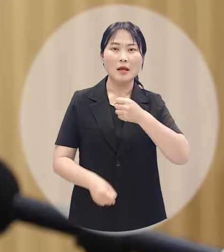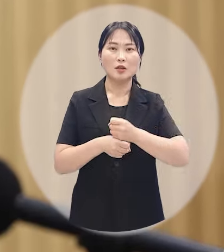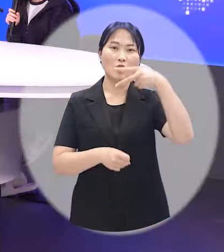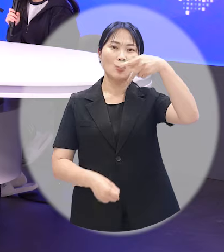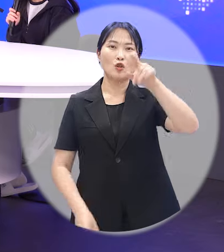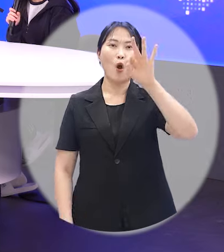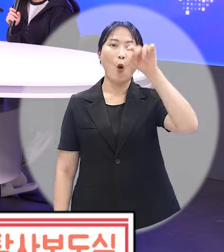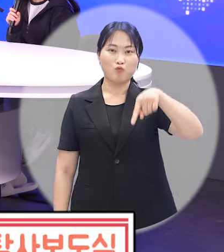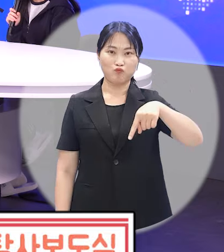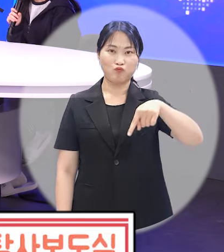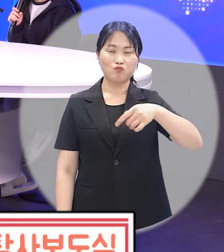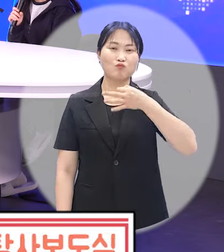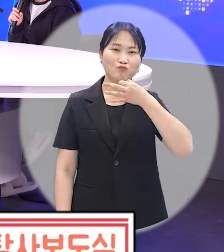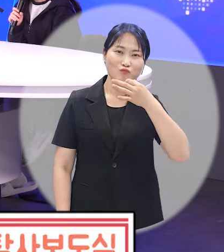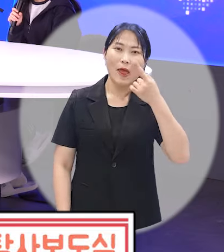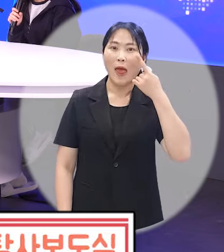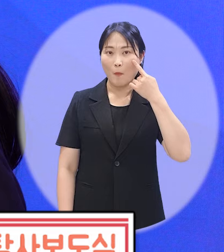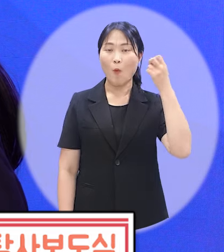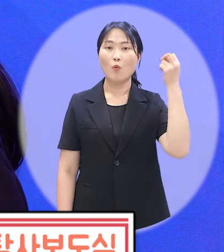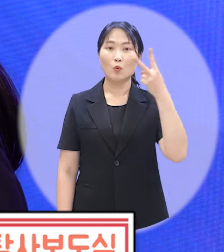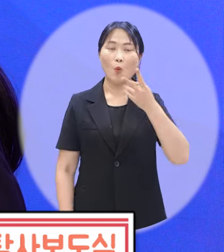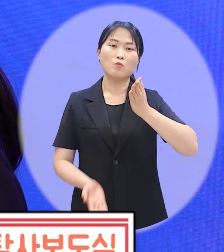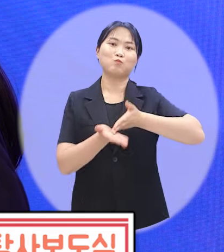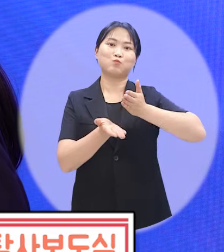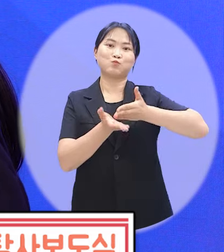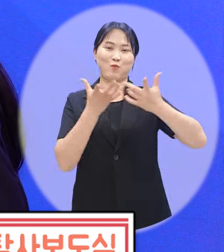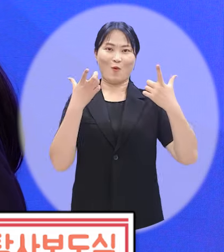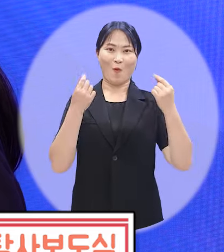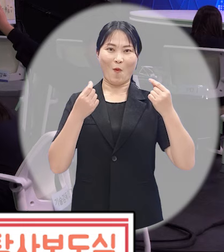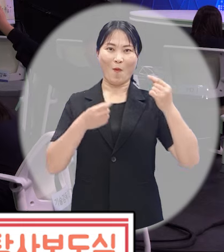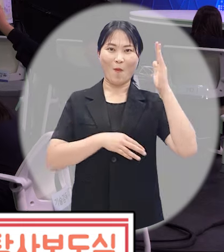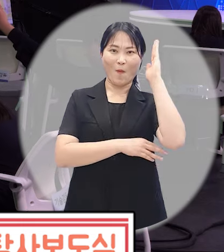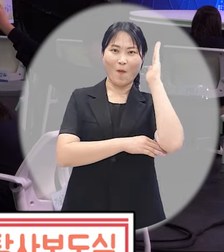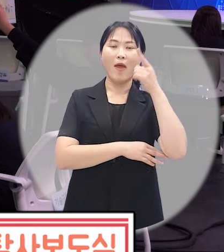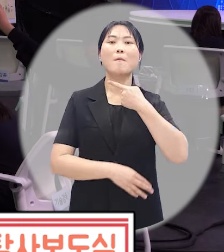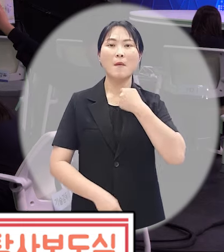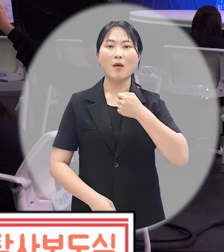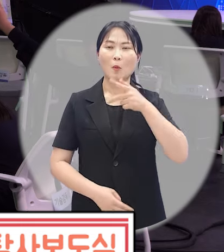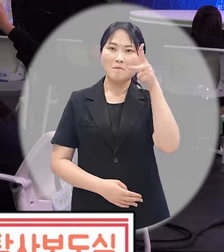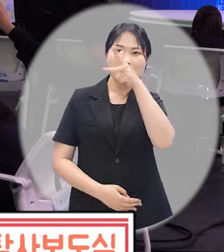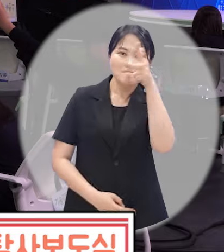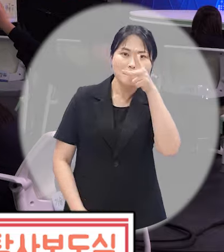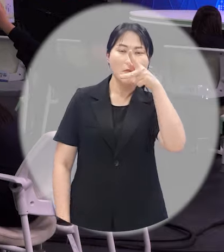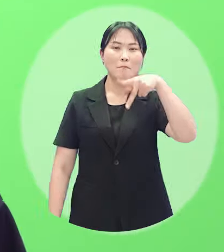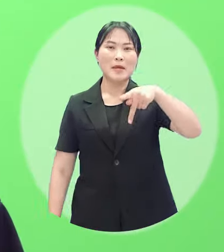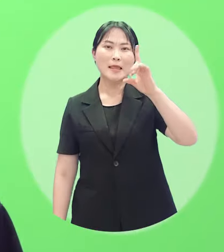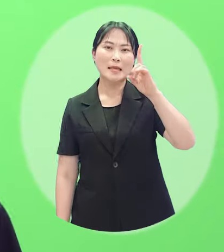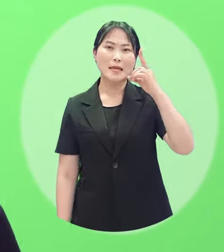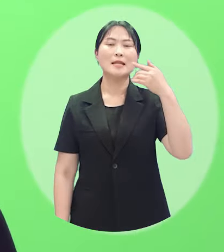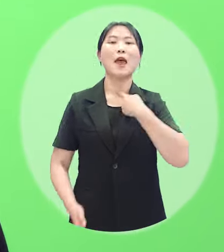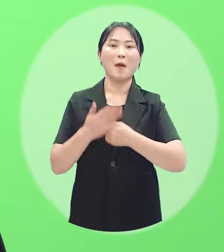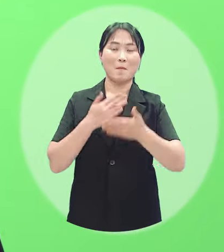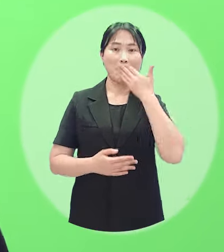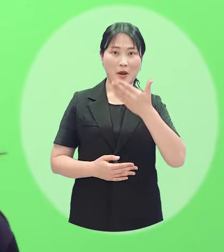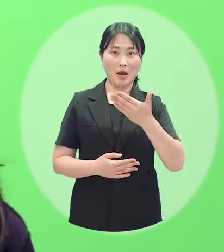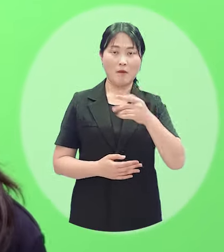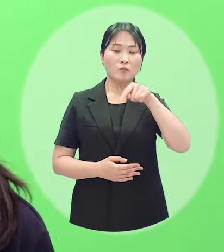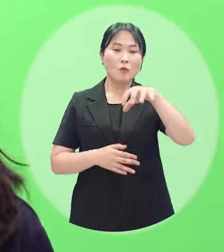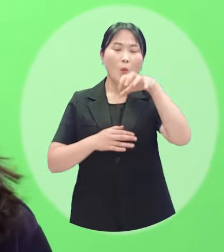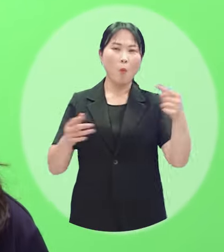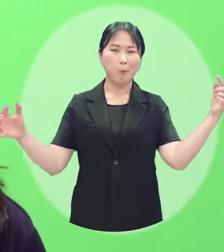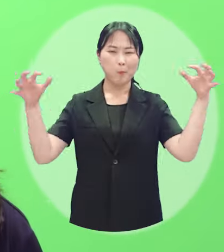도전하고 탐사 보도실에서는 세종뉴스데스크의 앵커와 기술감독, PD가 되기도 하는데요. 한 곳에서 다양한